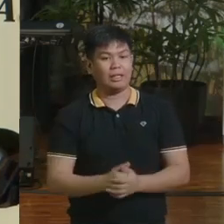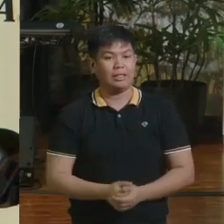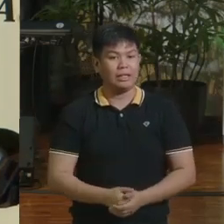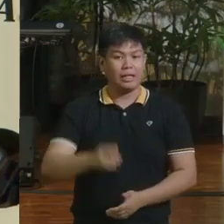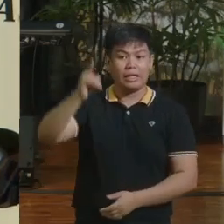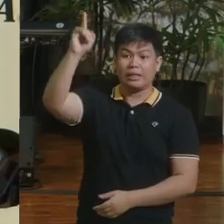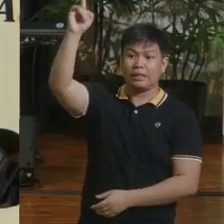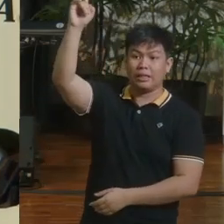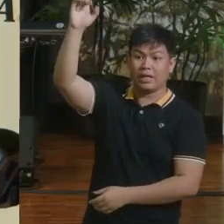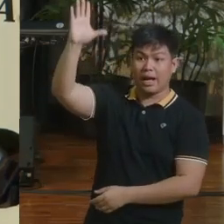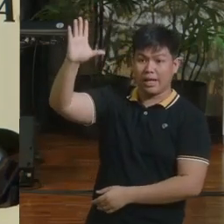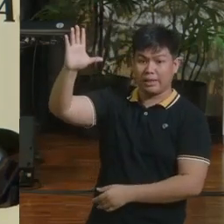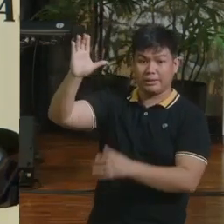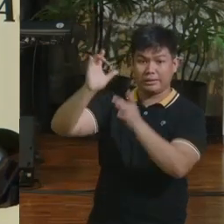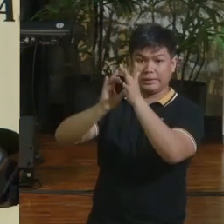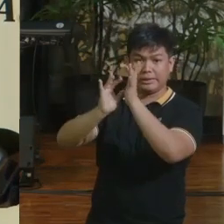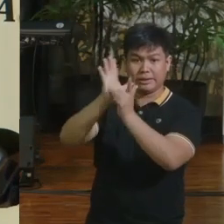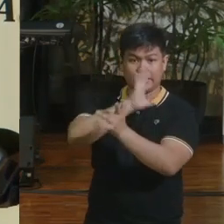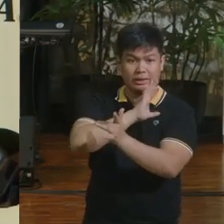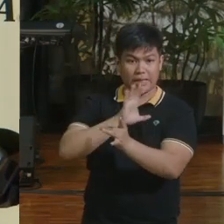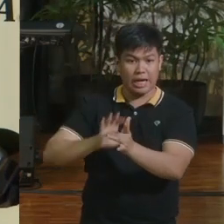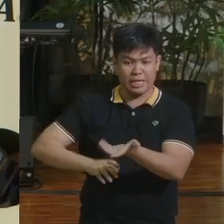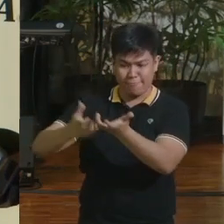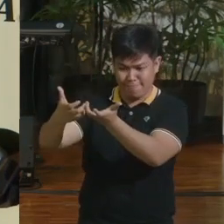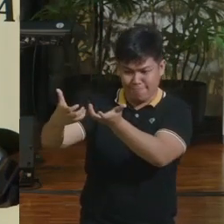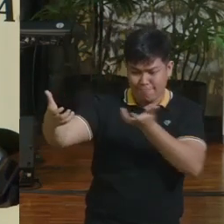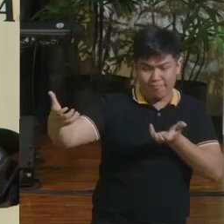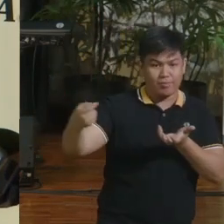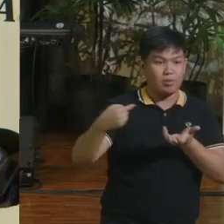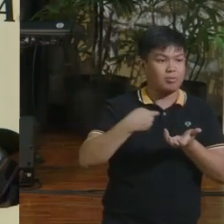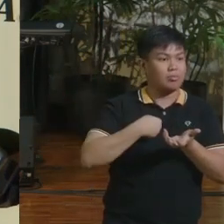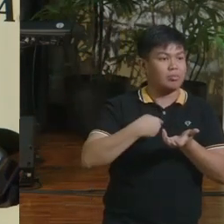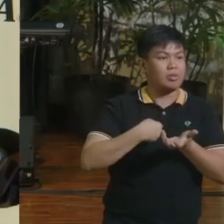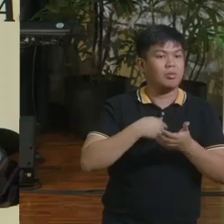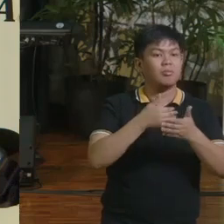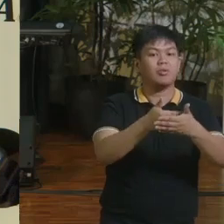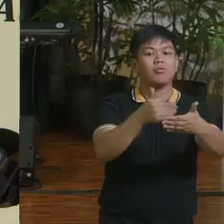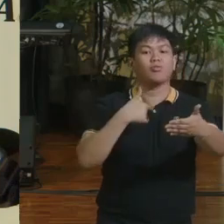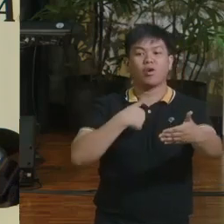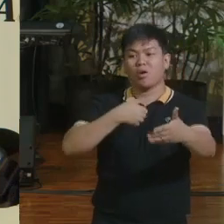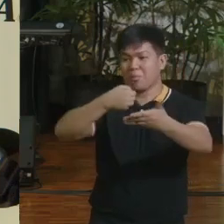He who had set me apart before I was born.